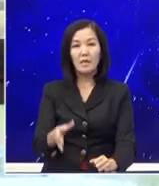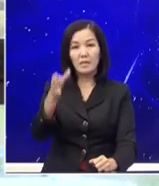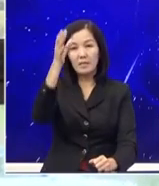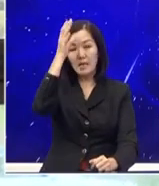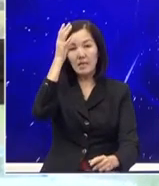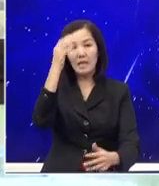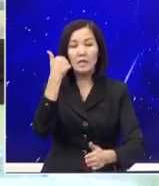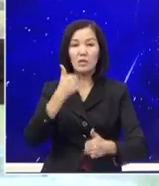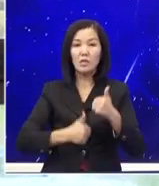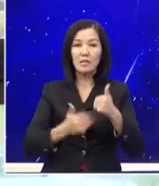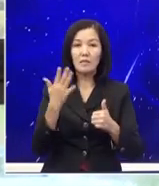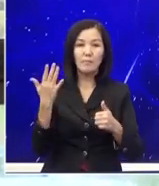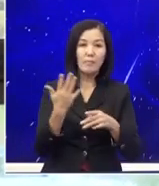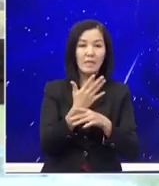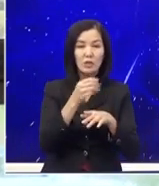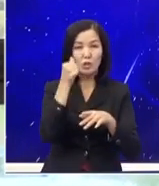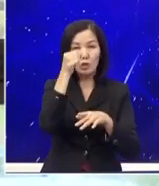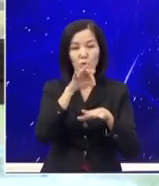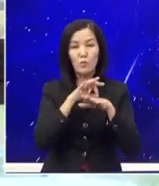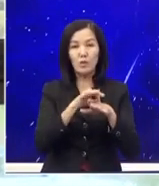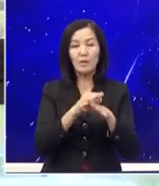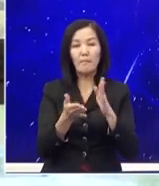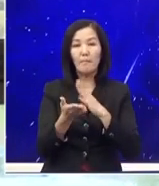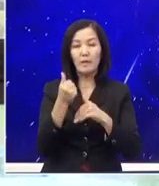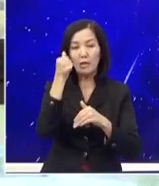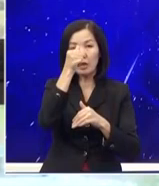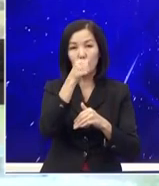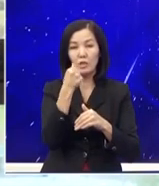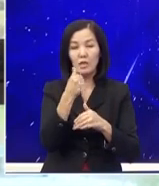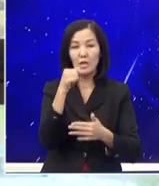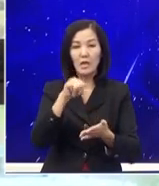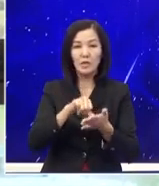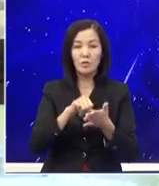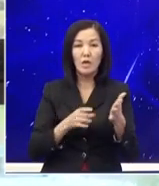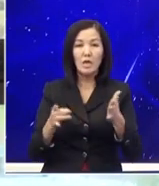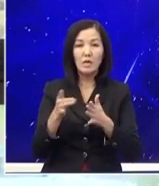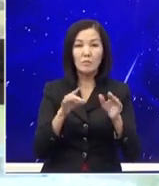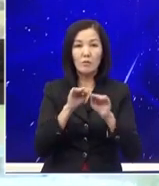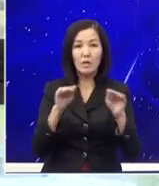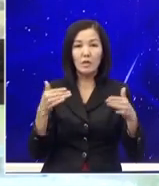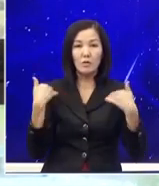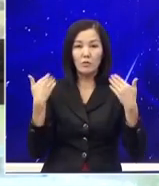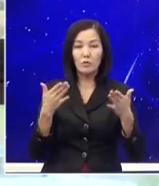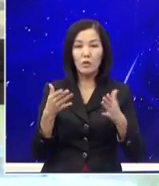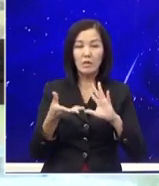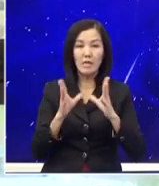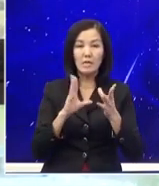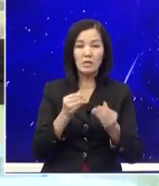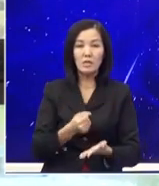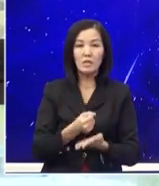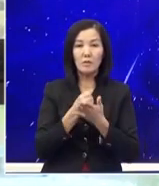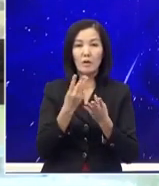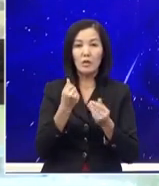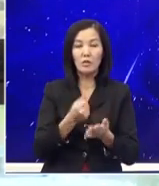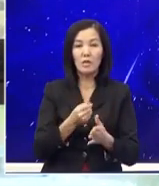биыл 5 жыл қатарынан ұйымдастырылып отыр. Былтыр біз стартап жобасына қатысушылардың жұмыстарын республикалық деңгейде ұсындық. Нәтижесінде демеушілер